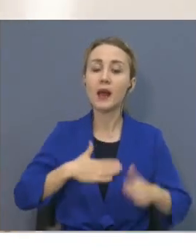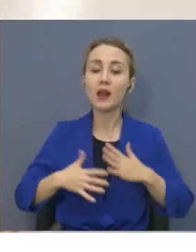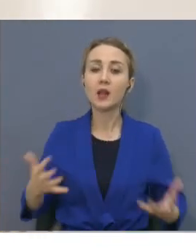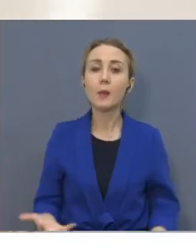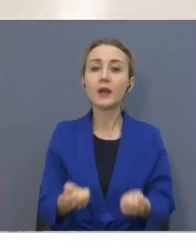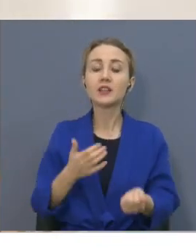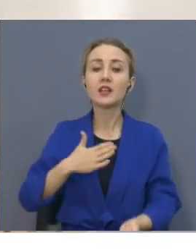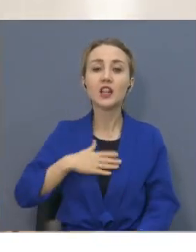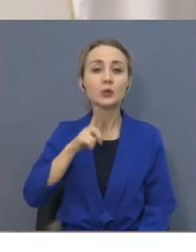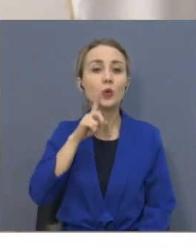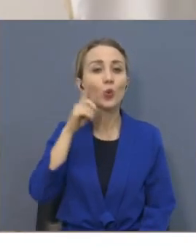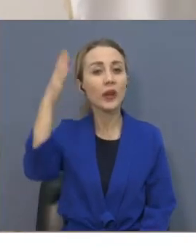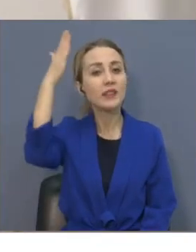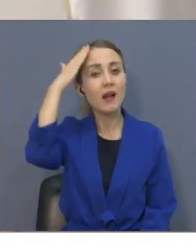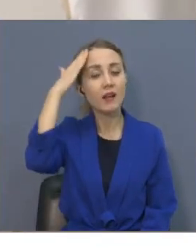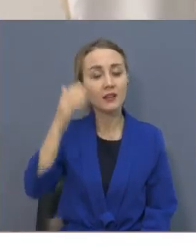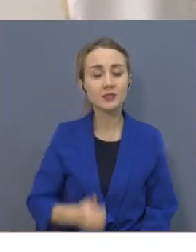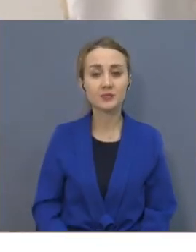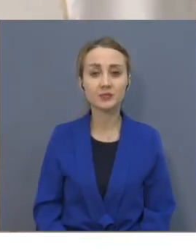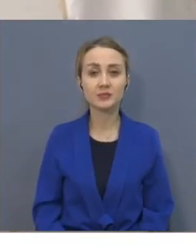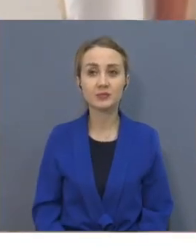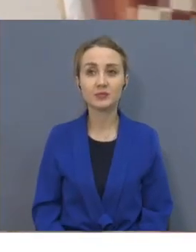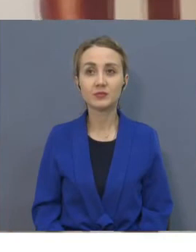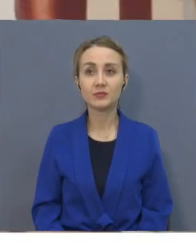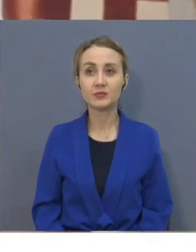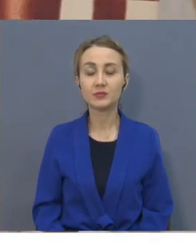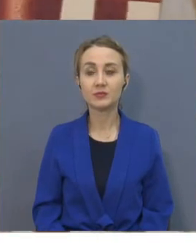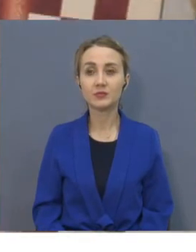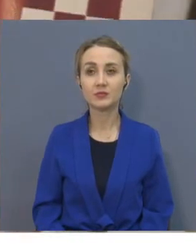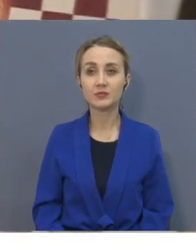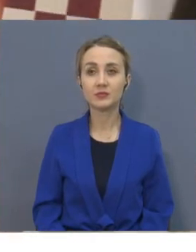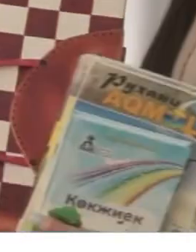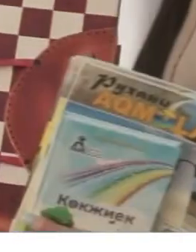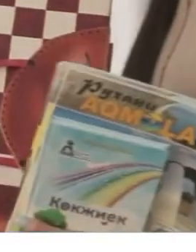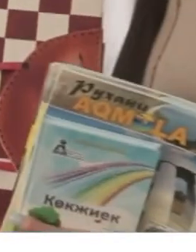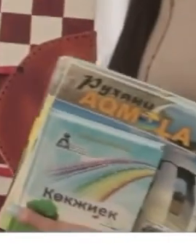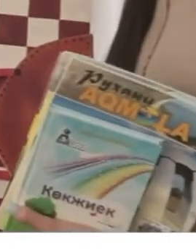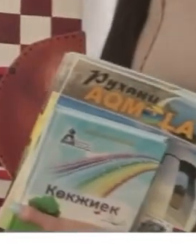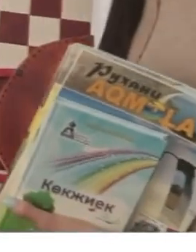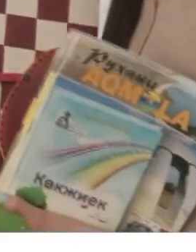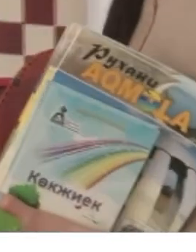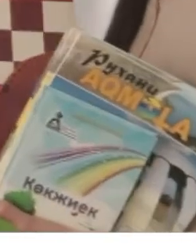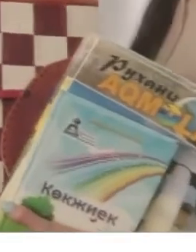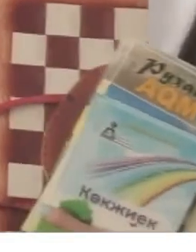наших юных талантов. Мен қазақпын, түрім қазақ, тіл қазақ.